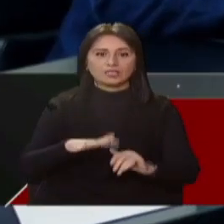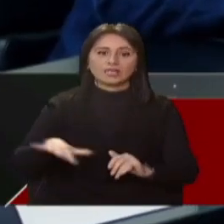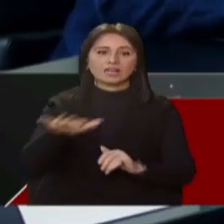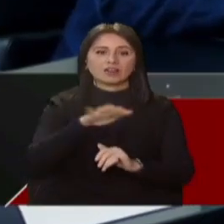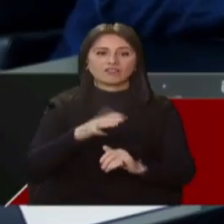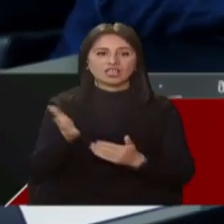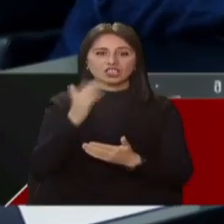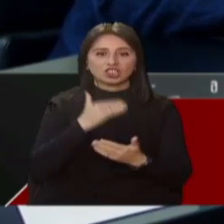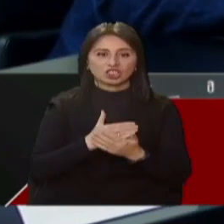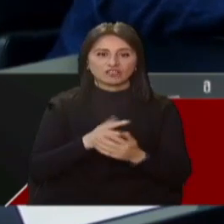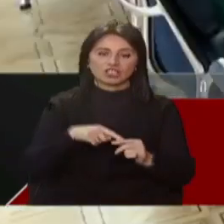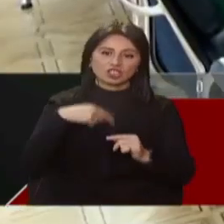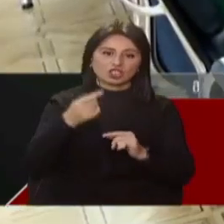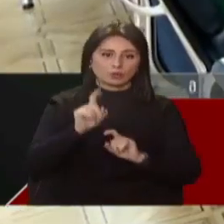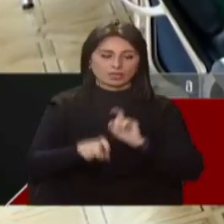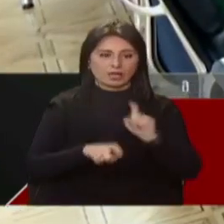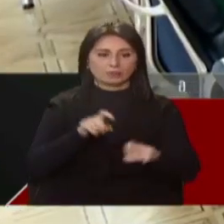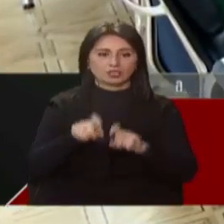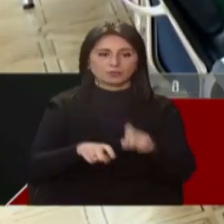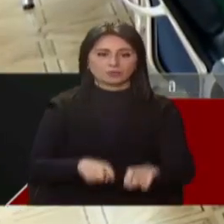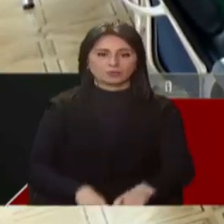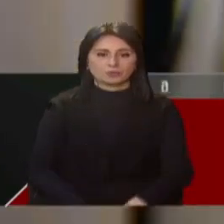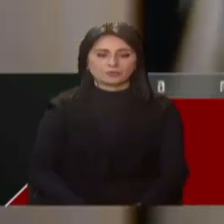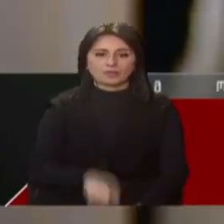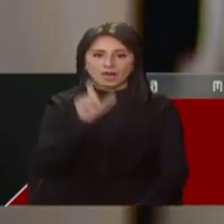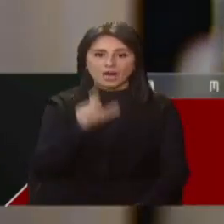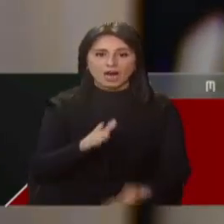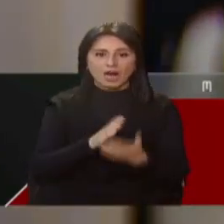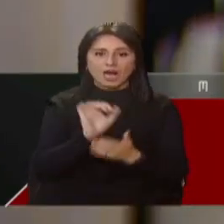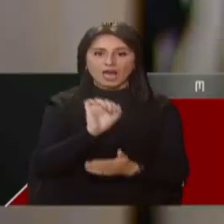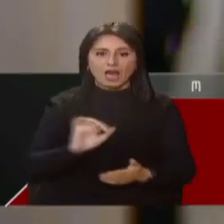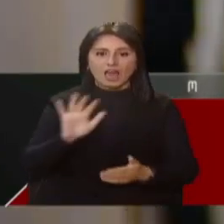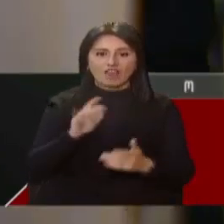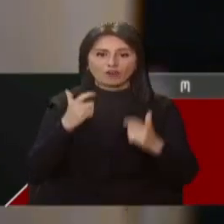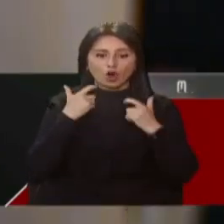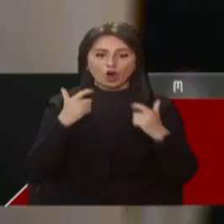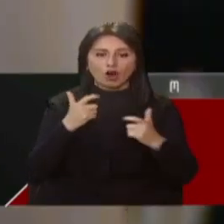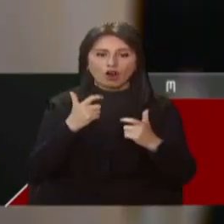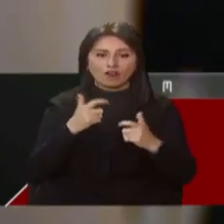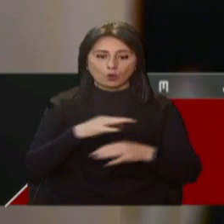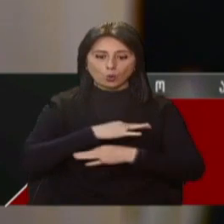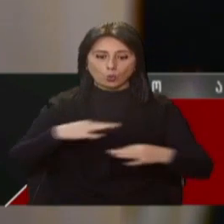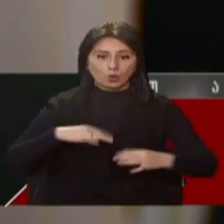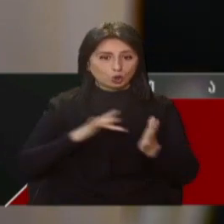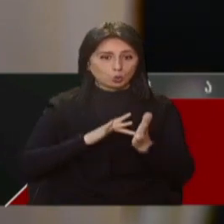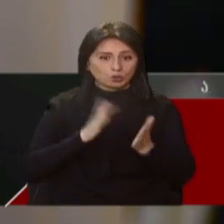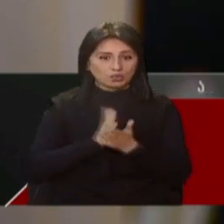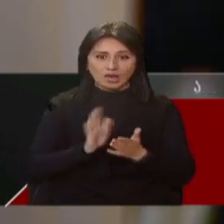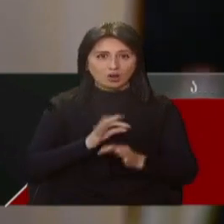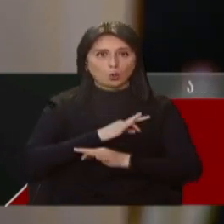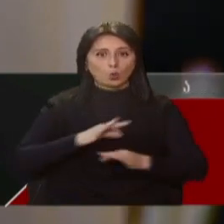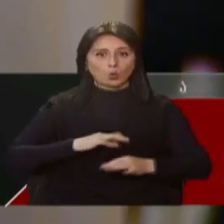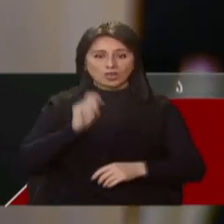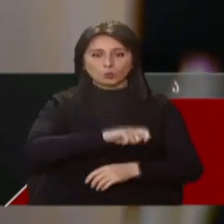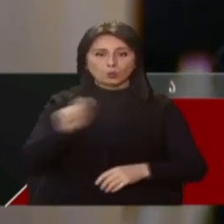Sa, Shedegebi, Asevișem, Domina Bijebi. Să dăm ianuarie, Eurocomisaria. Ungreli turisti, huarari, arată ungreli